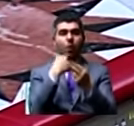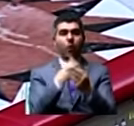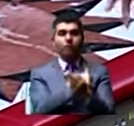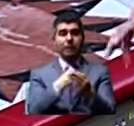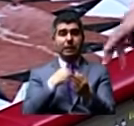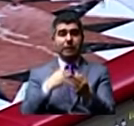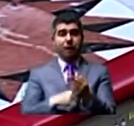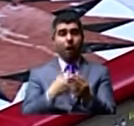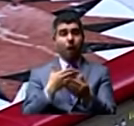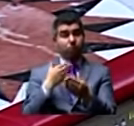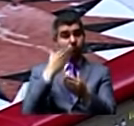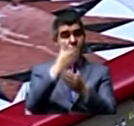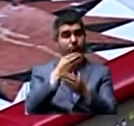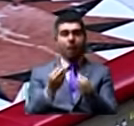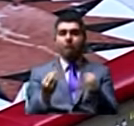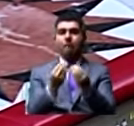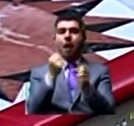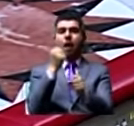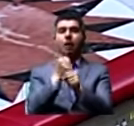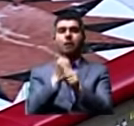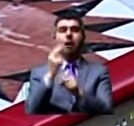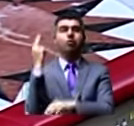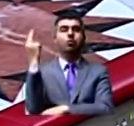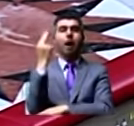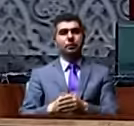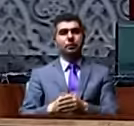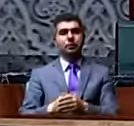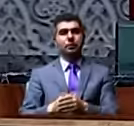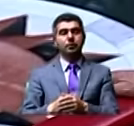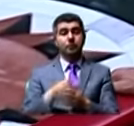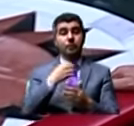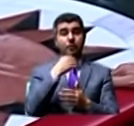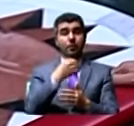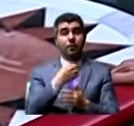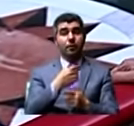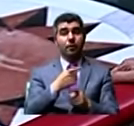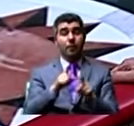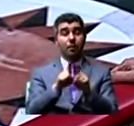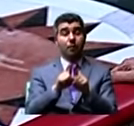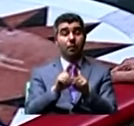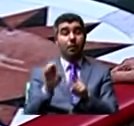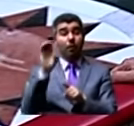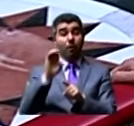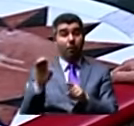في الولايات، كلهم تيعملوا مع المغاربه مع الجامعات المغربيه. يا قولوا باز احزاب، كاين شي احزاب